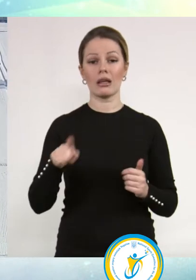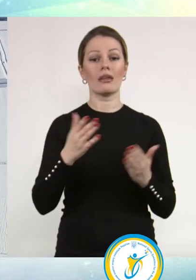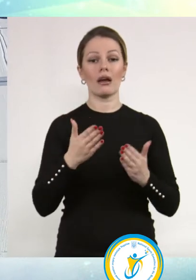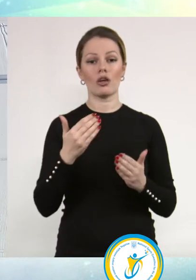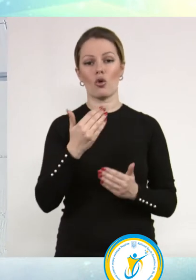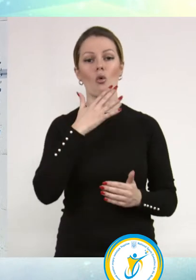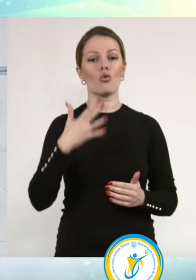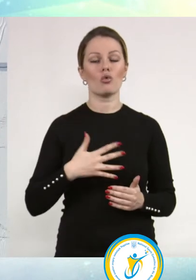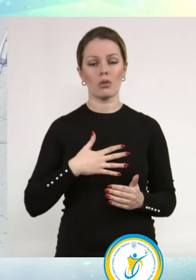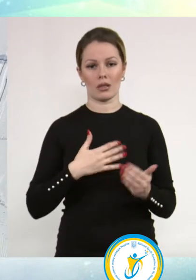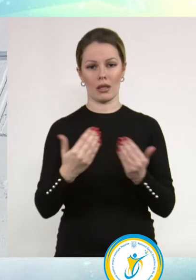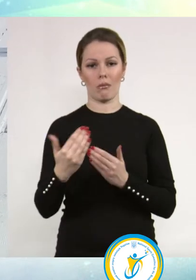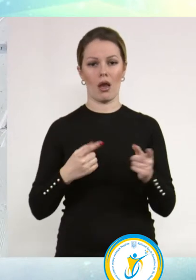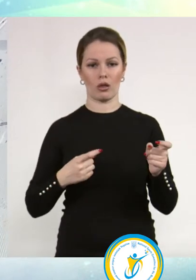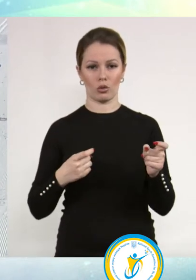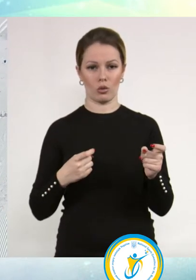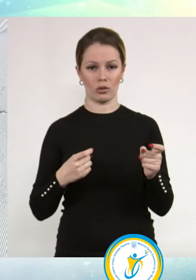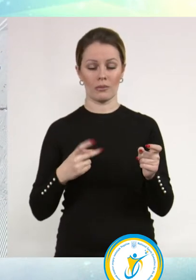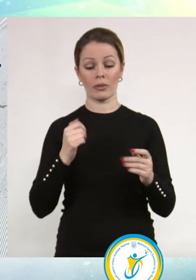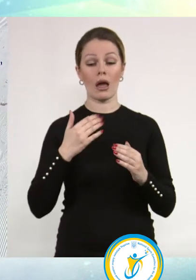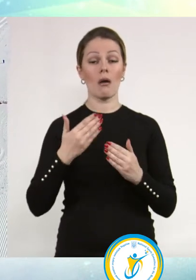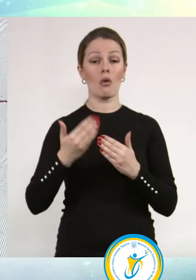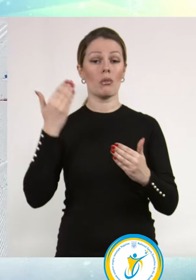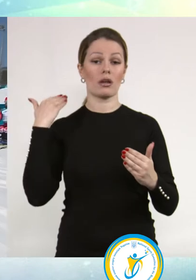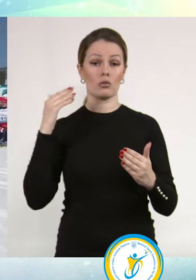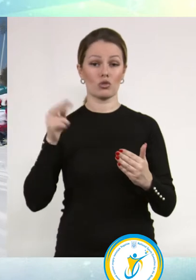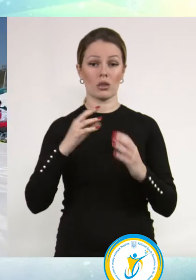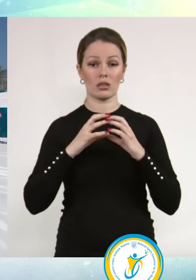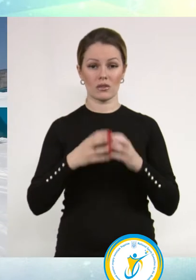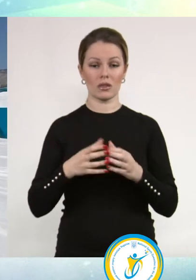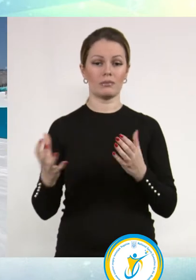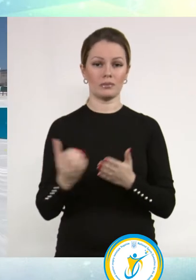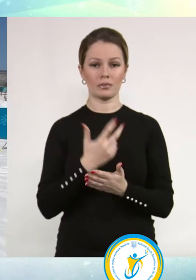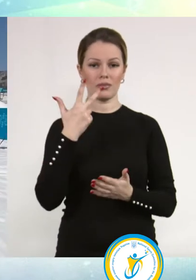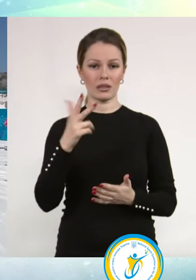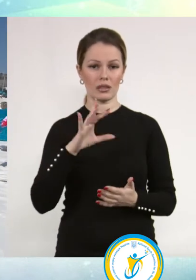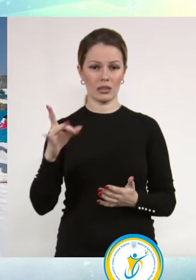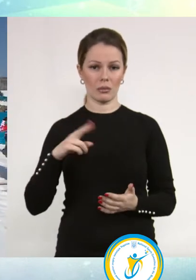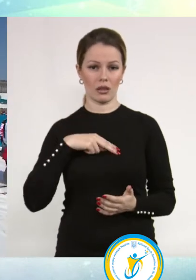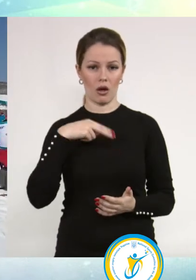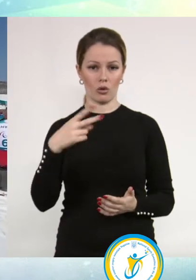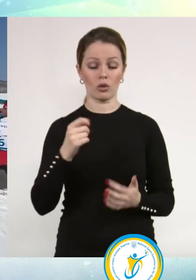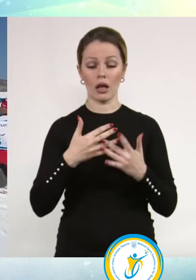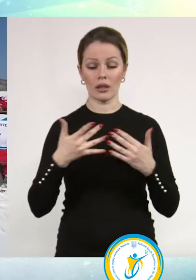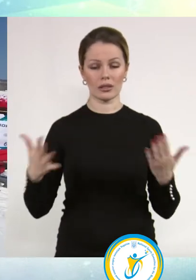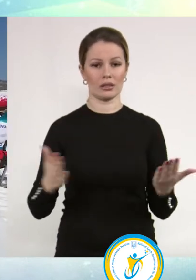яких і його улюблений біатлон. На попередньому чемпіонаті світу Тарас виборов 3 срібних